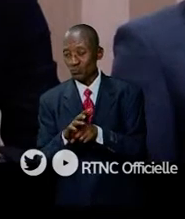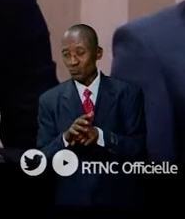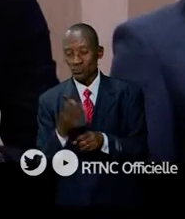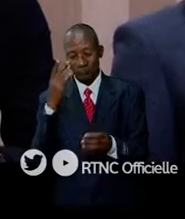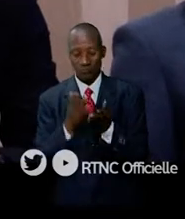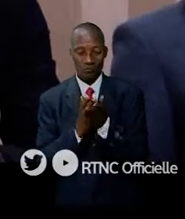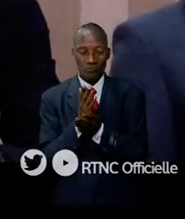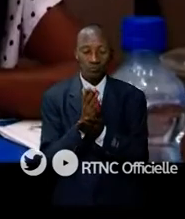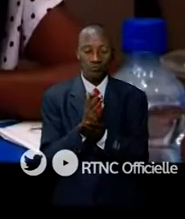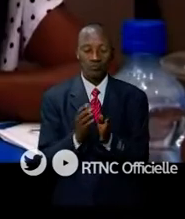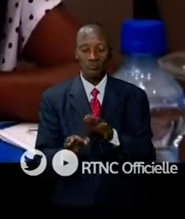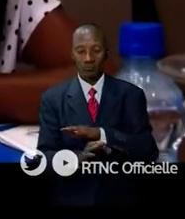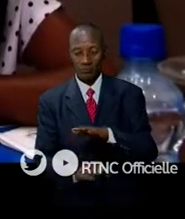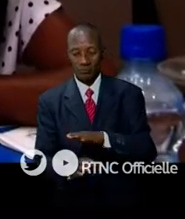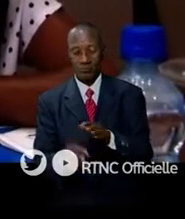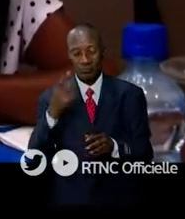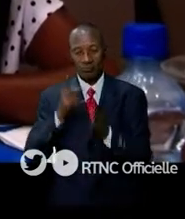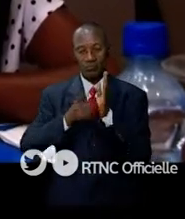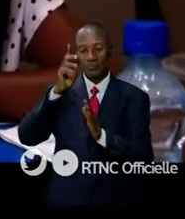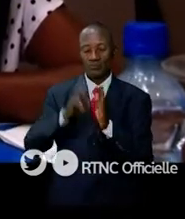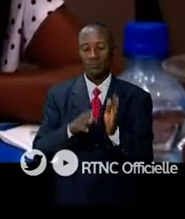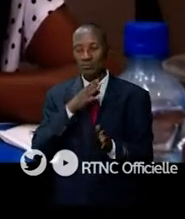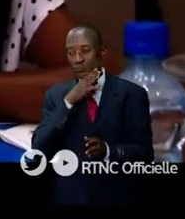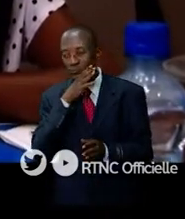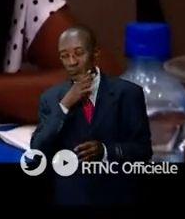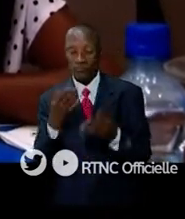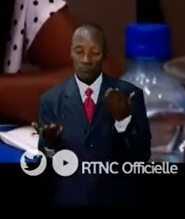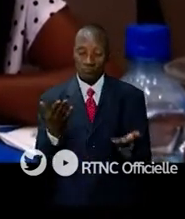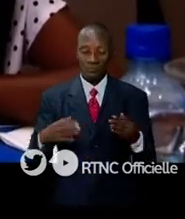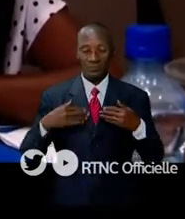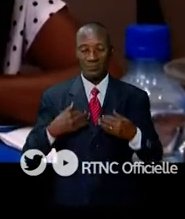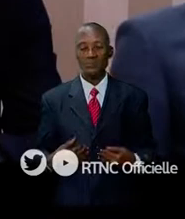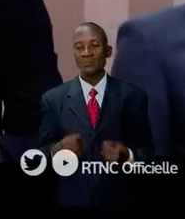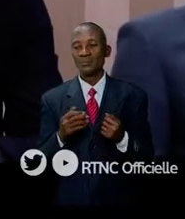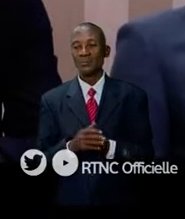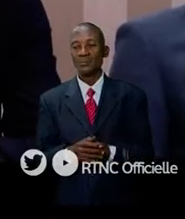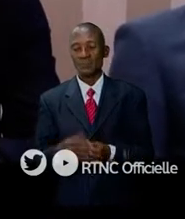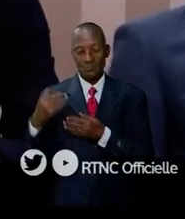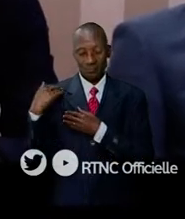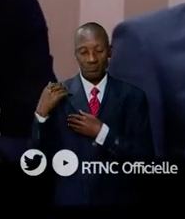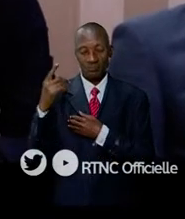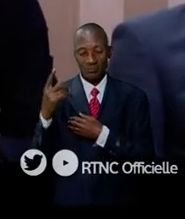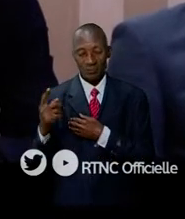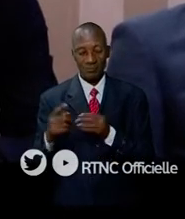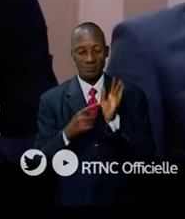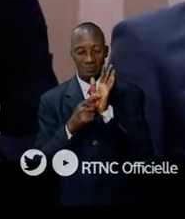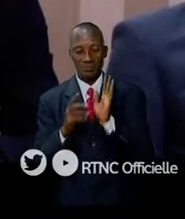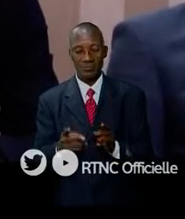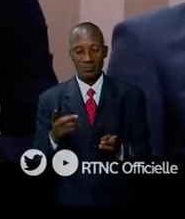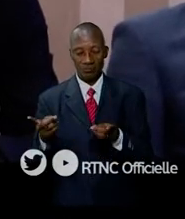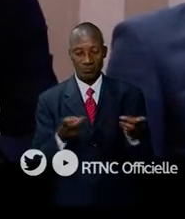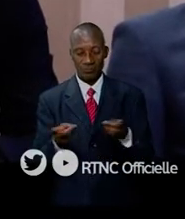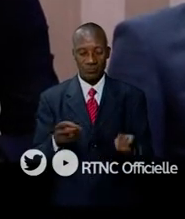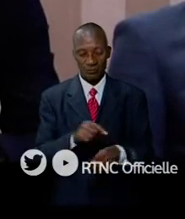droit fondamental, le développement durable ou la santé. Pour Daniel Moussangou, représentant du directeur du